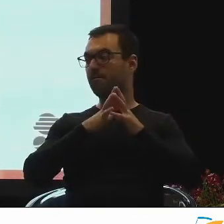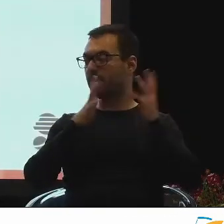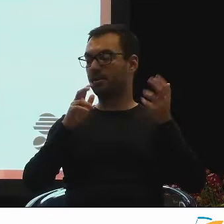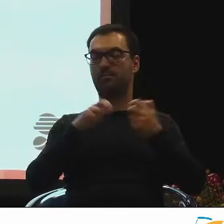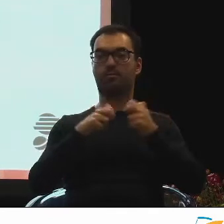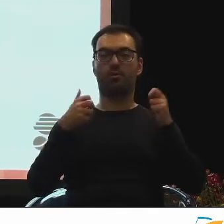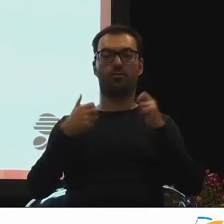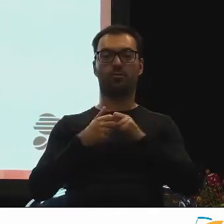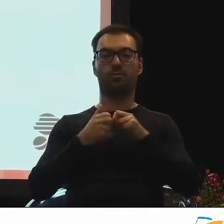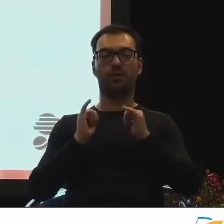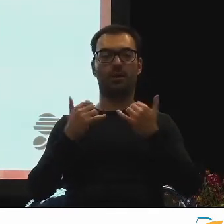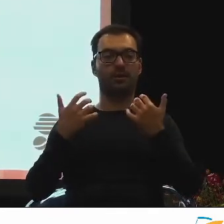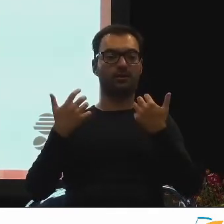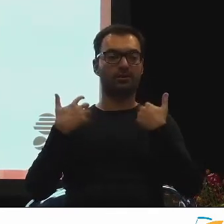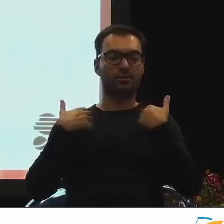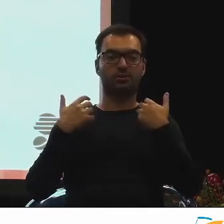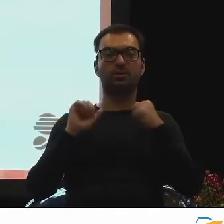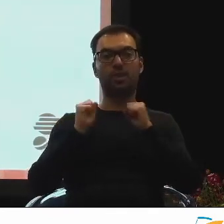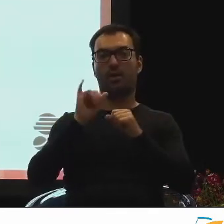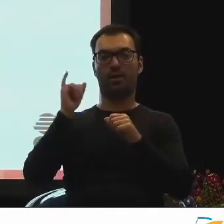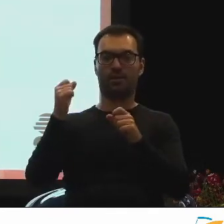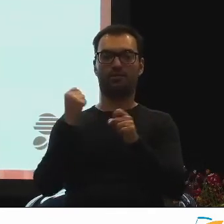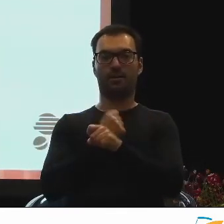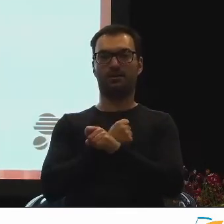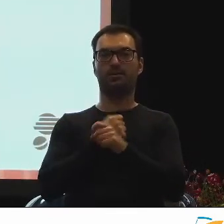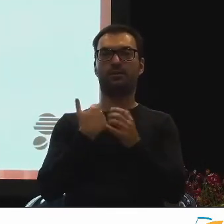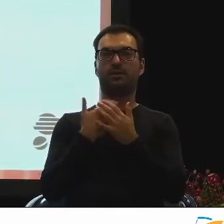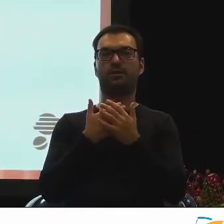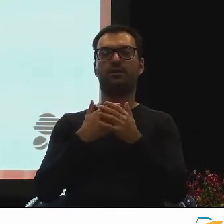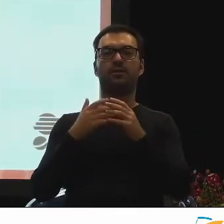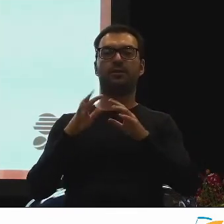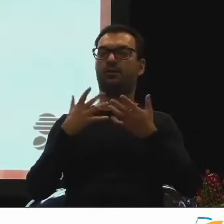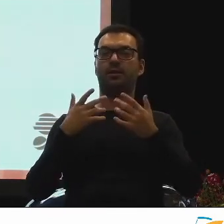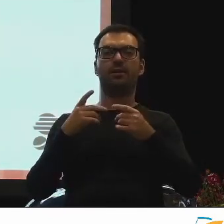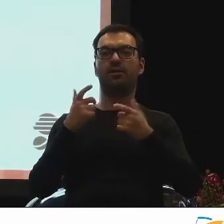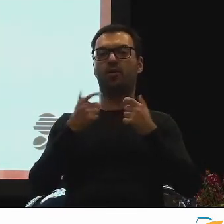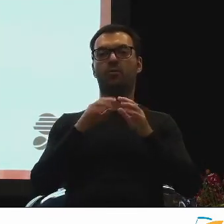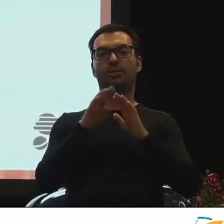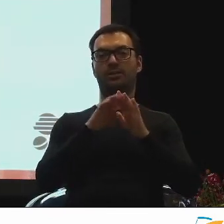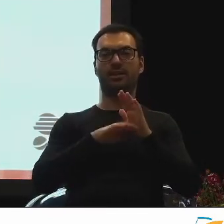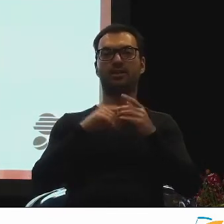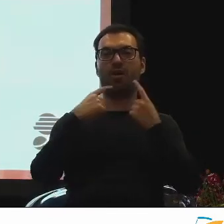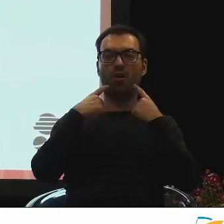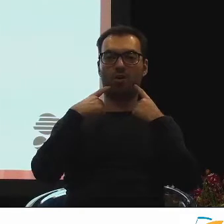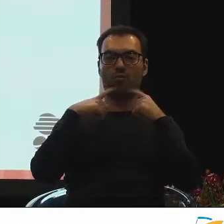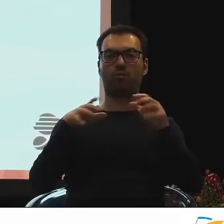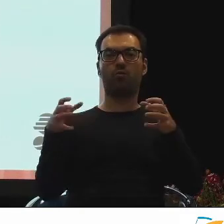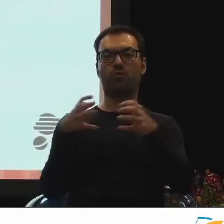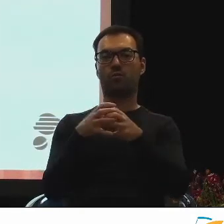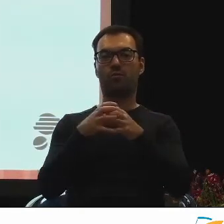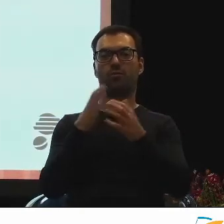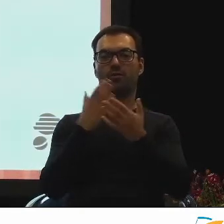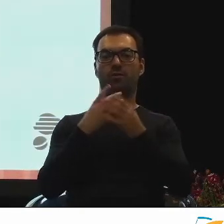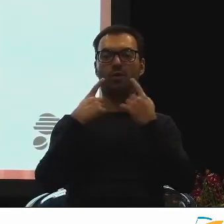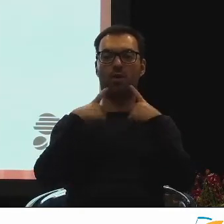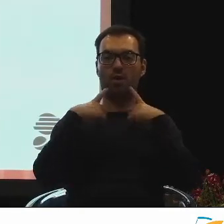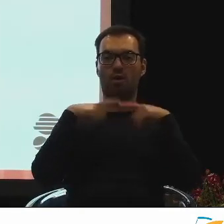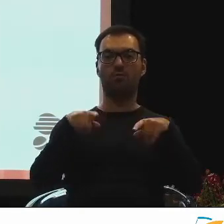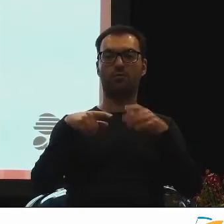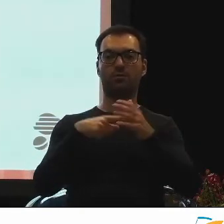problem z tym, jak funkcjonuje ich ojczyzna. Także słowem, nie stosujmy zasad odpowiedzialności zbiorowej, tylko